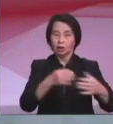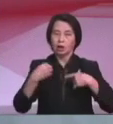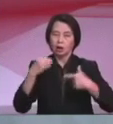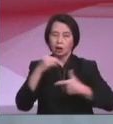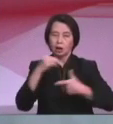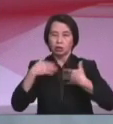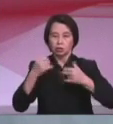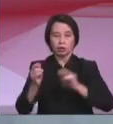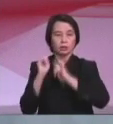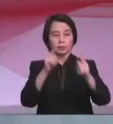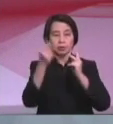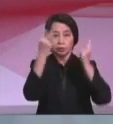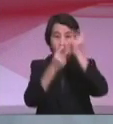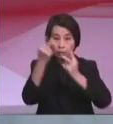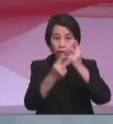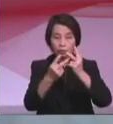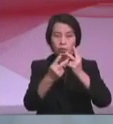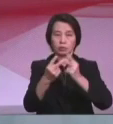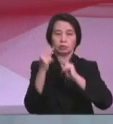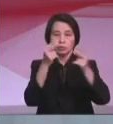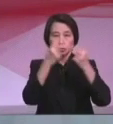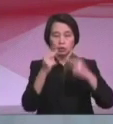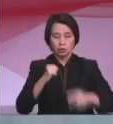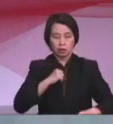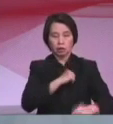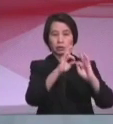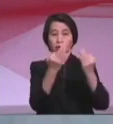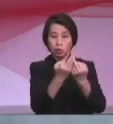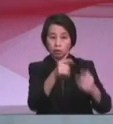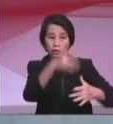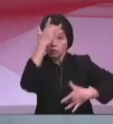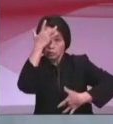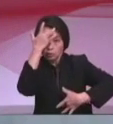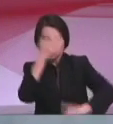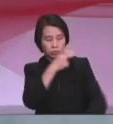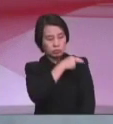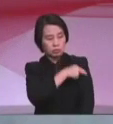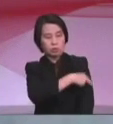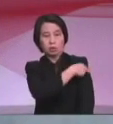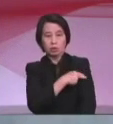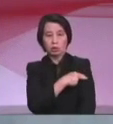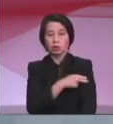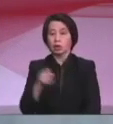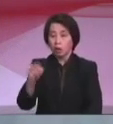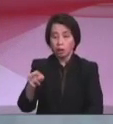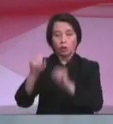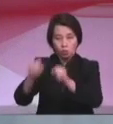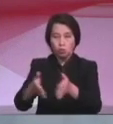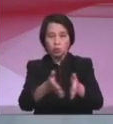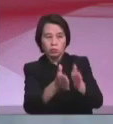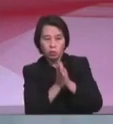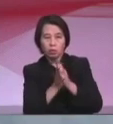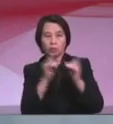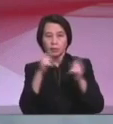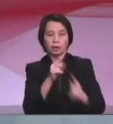melawat kes-kes ataupun ahli keluarga yang sakit di hospital, jadi boleh mohon kepada Ketua